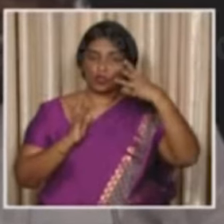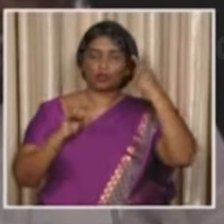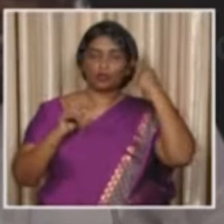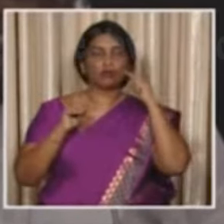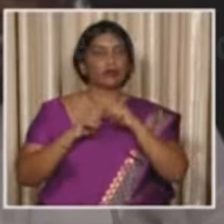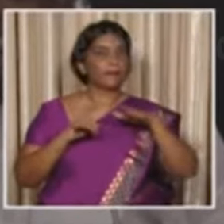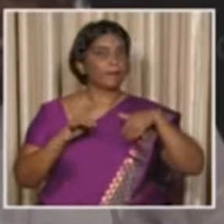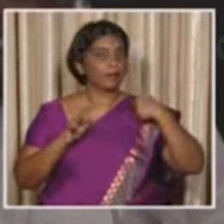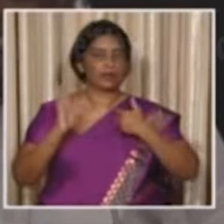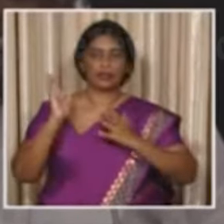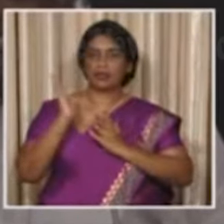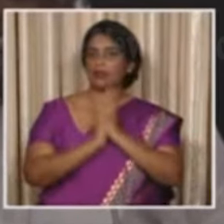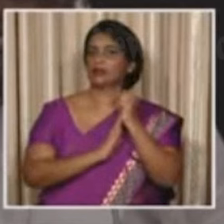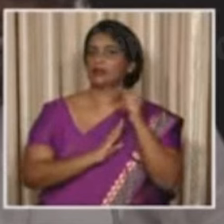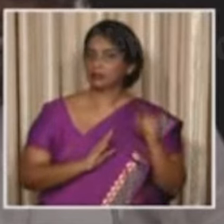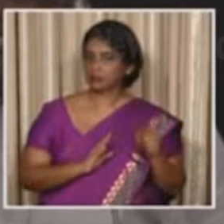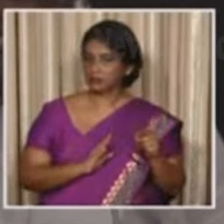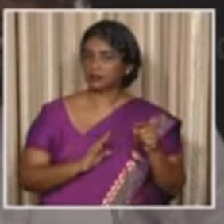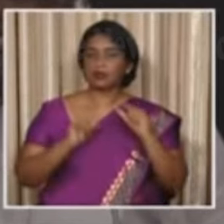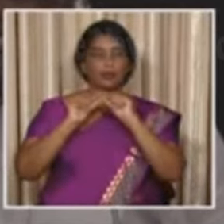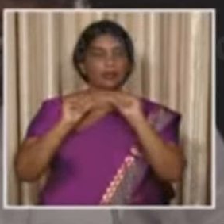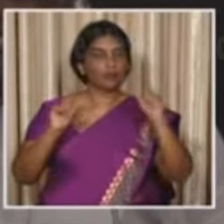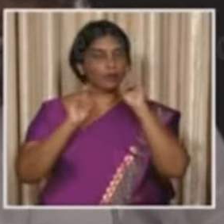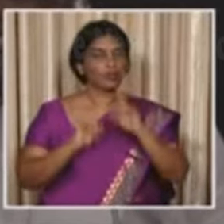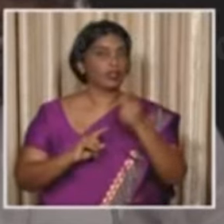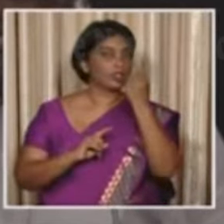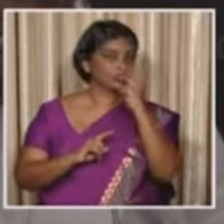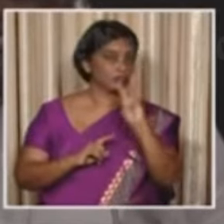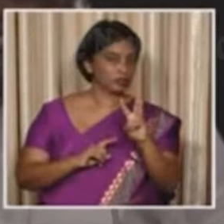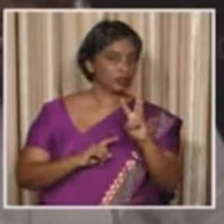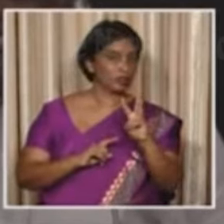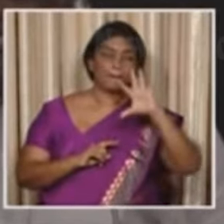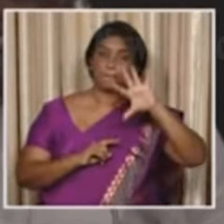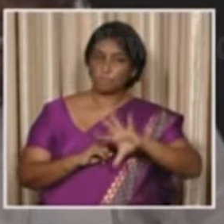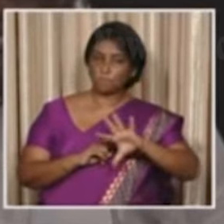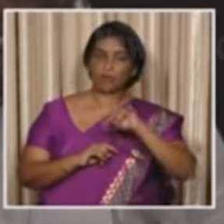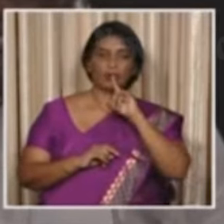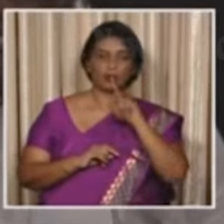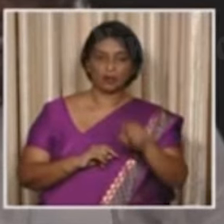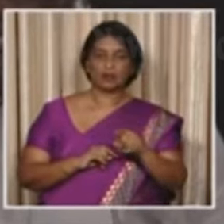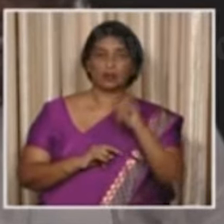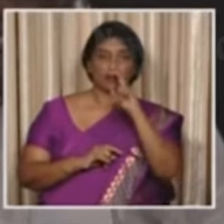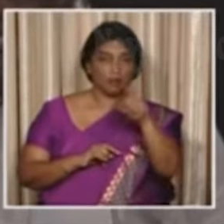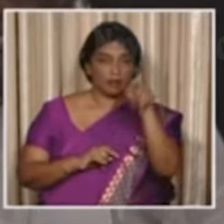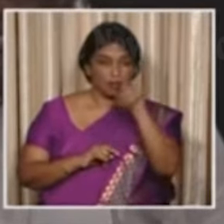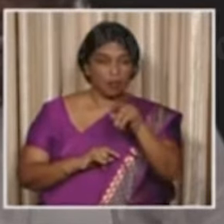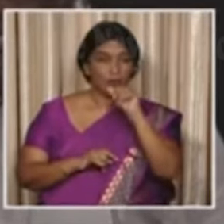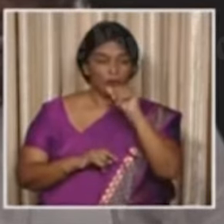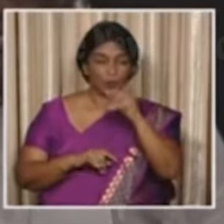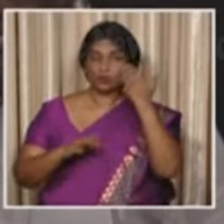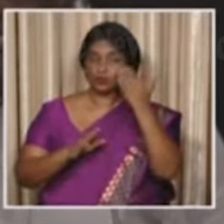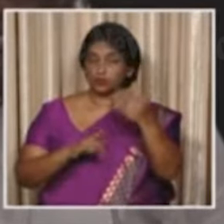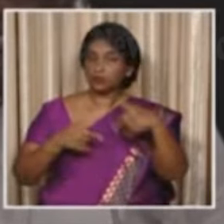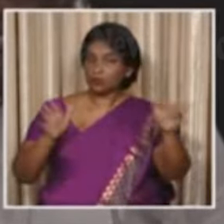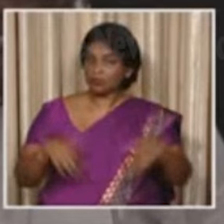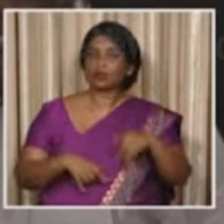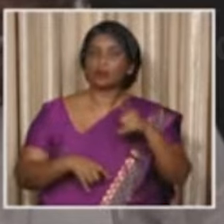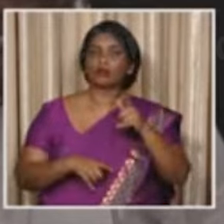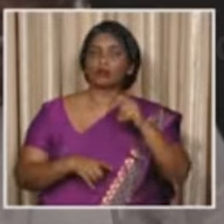මූලික අයිතිවාසිකම් ඒ ඡේදය යටතේ 13.5 කියනවා, වරදකරුවයි ඔප්පු කරනු ලබන තෙක්